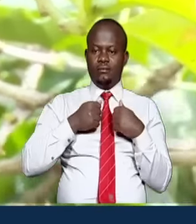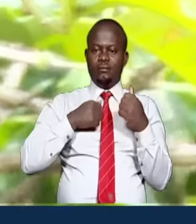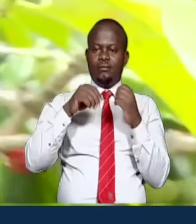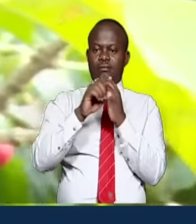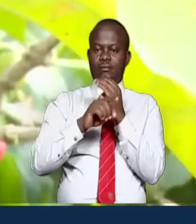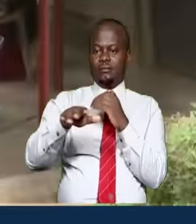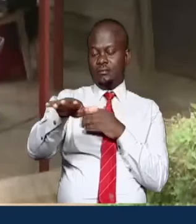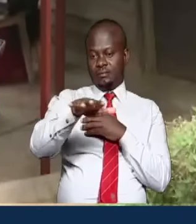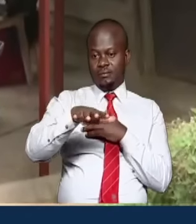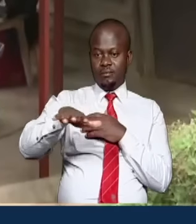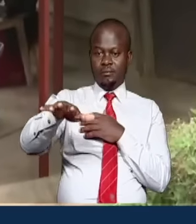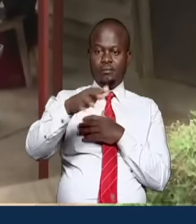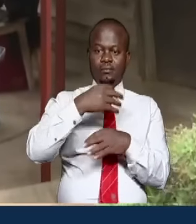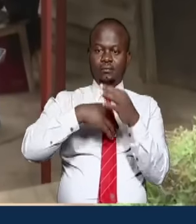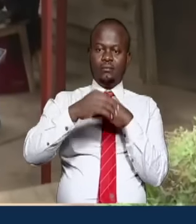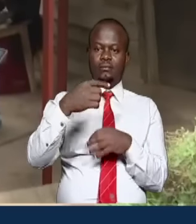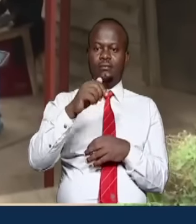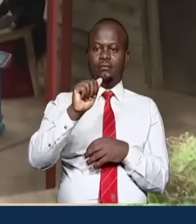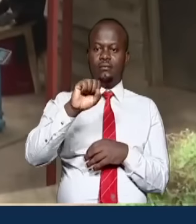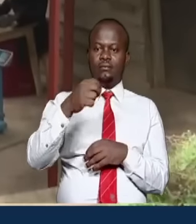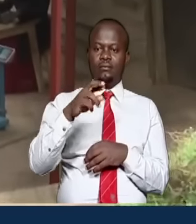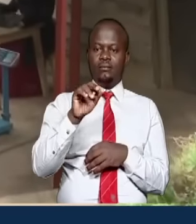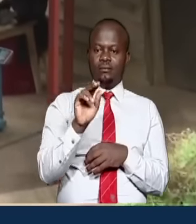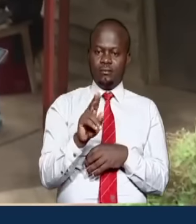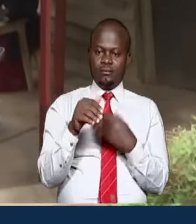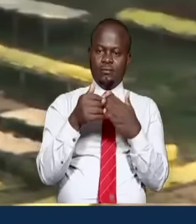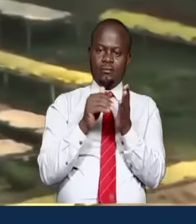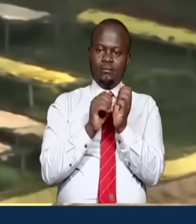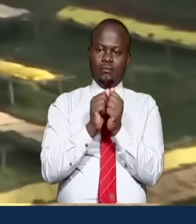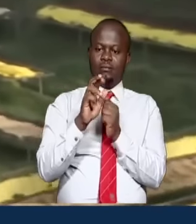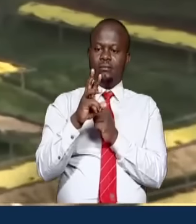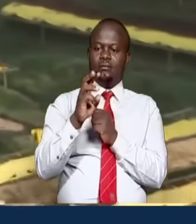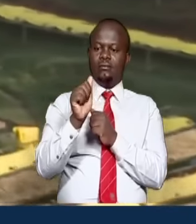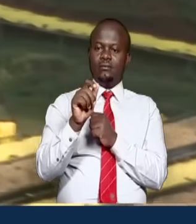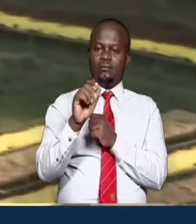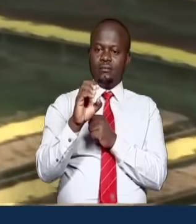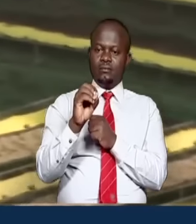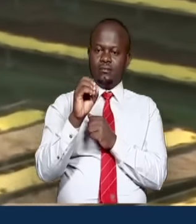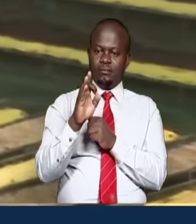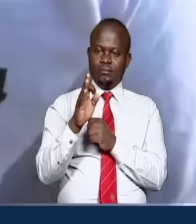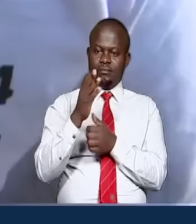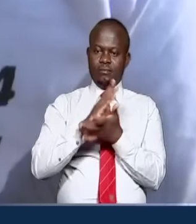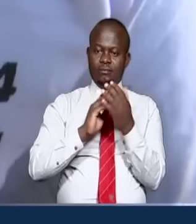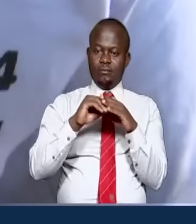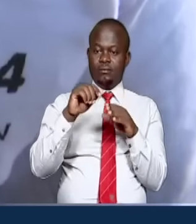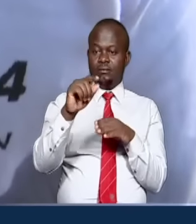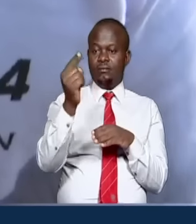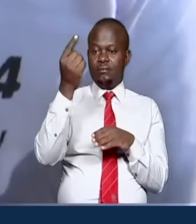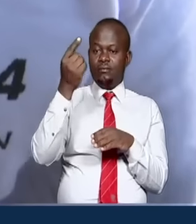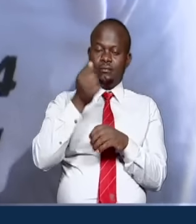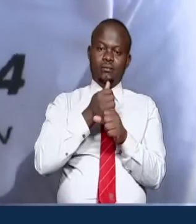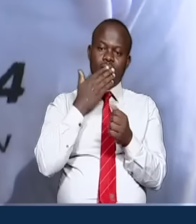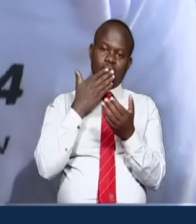aka karere. Uruganda rwa Gashar Coffee rwo mu murenge wa Macuba na rwa Kof Coffee ni zimwe muri izo zitabiriye amarushanwa ya kawa